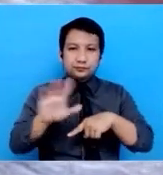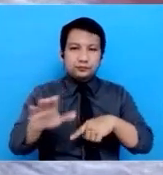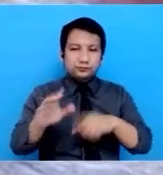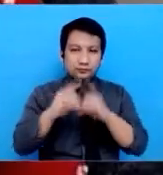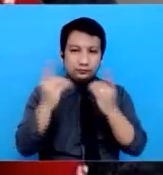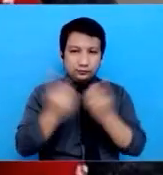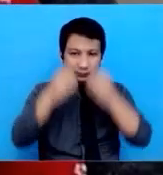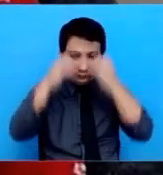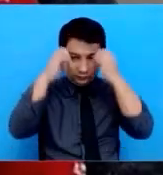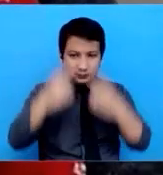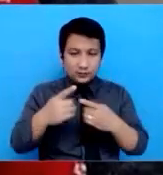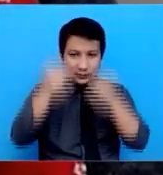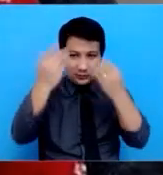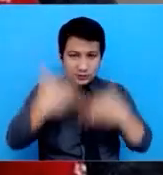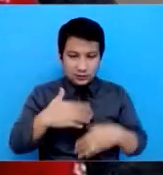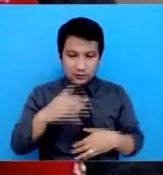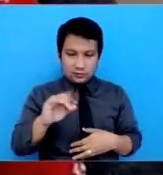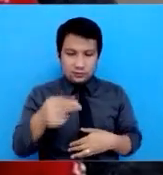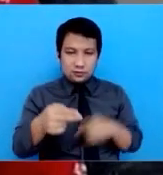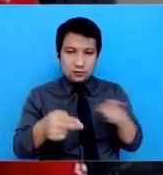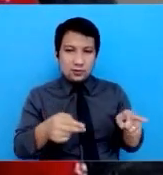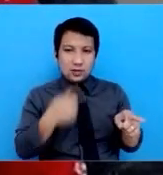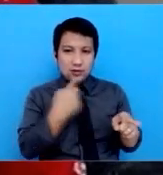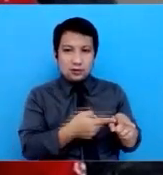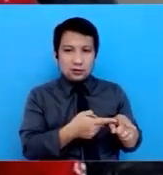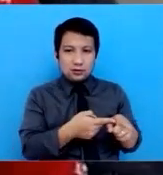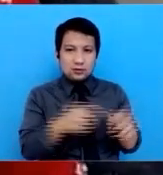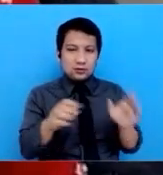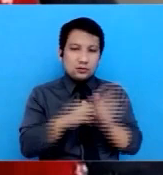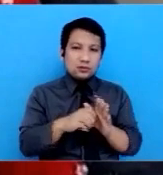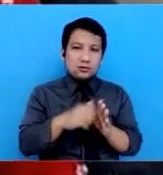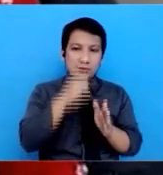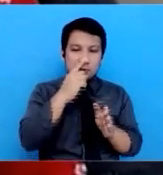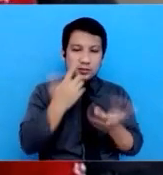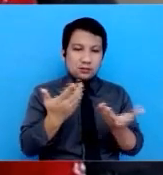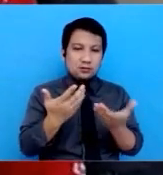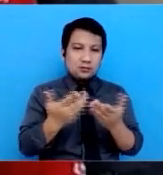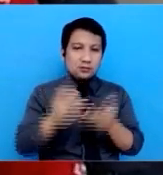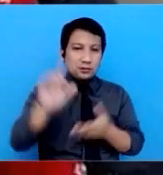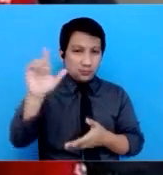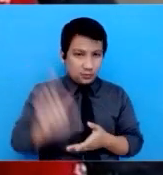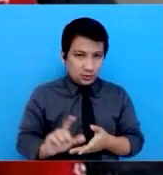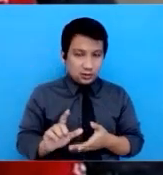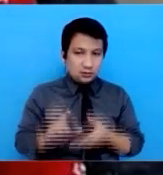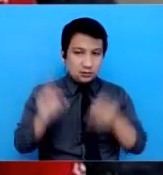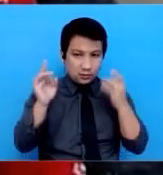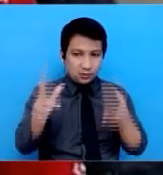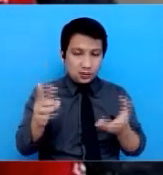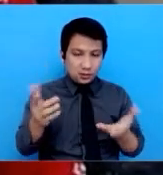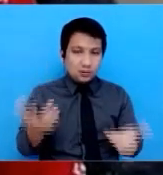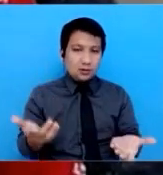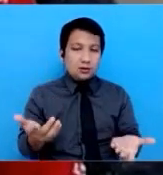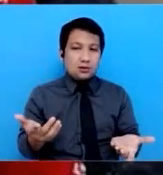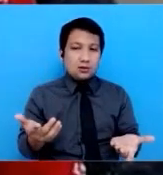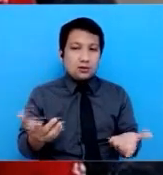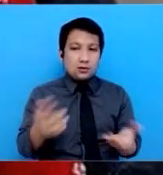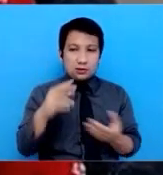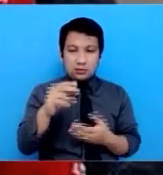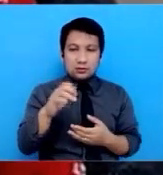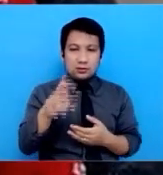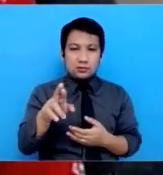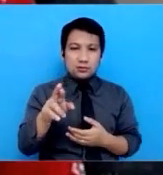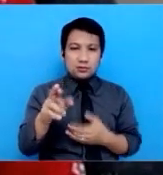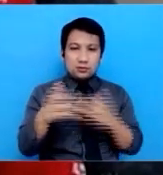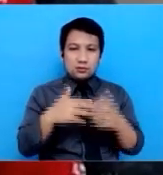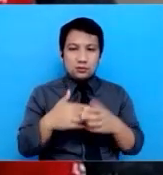Kung sasabihin ng Department of Health, for example, ano na, bababa na yung risk level ng NCR, magiging 3